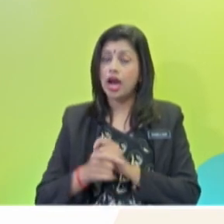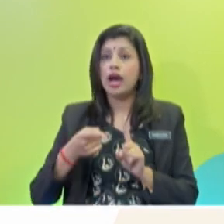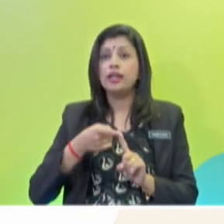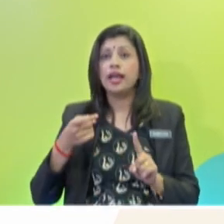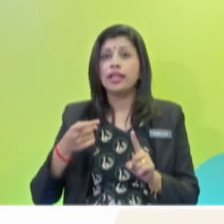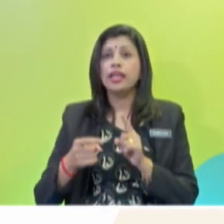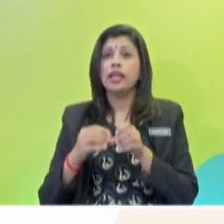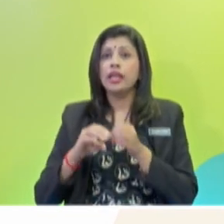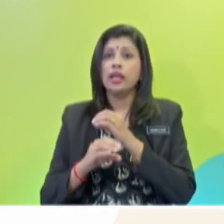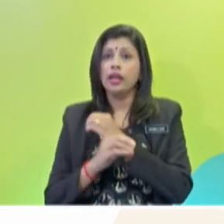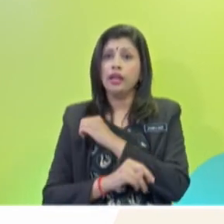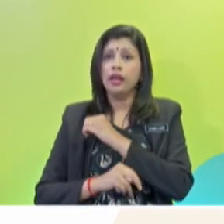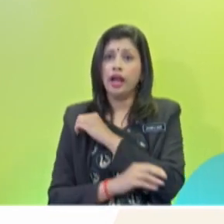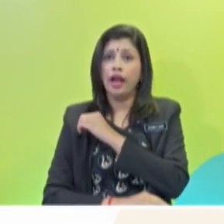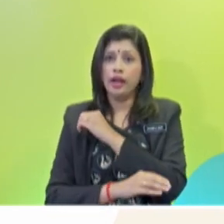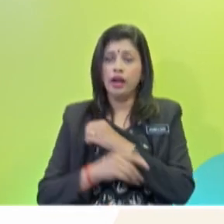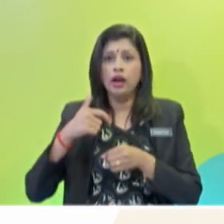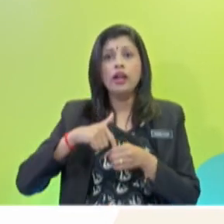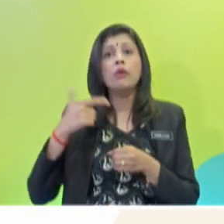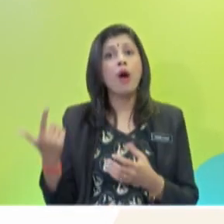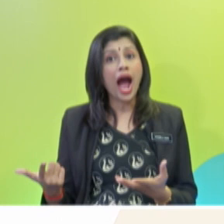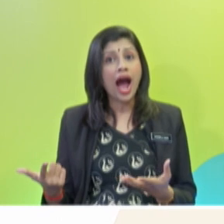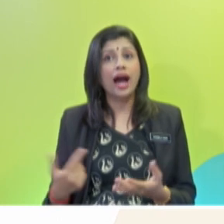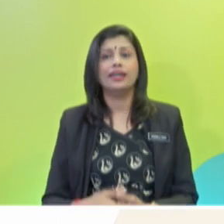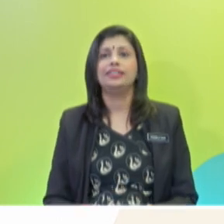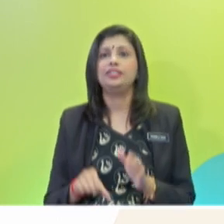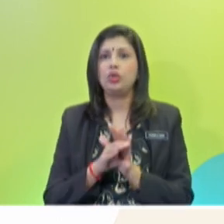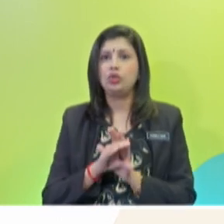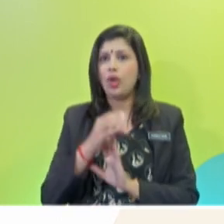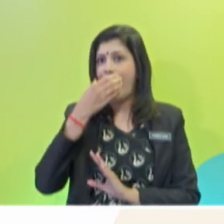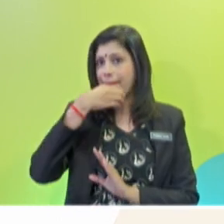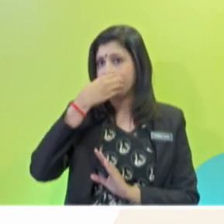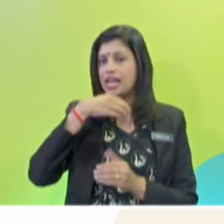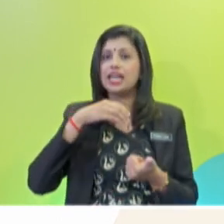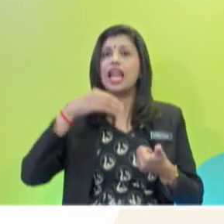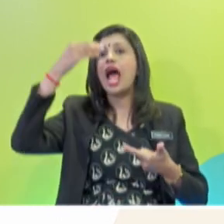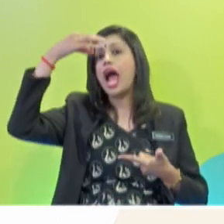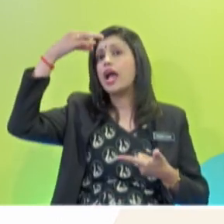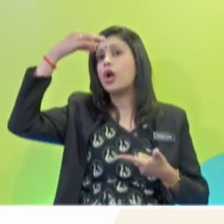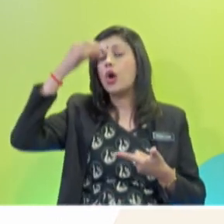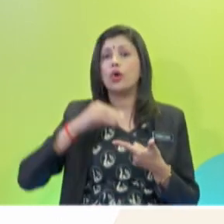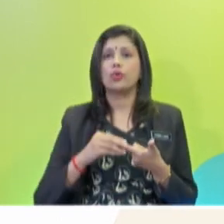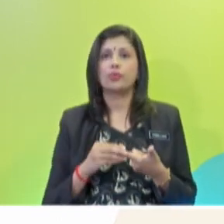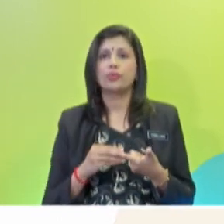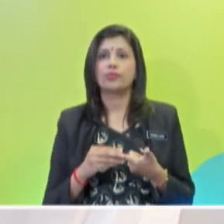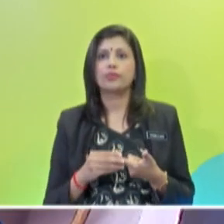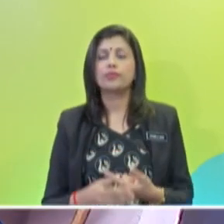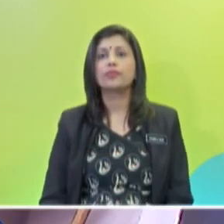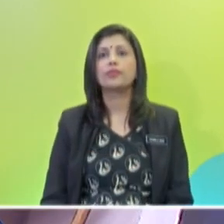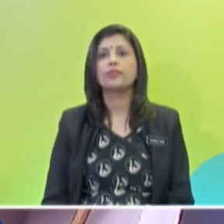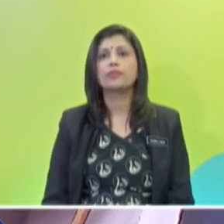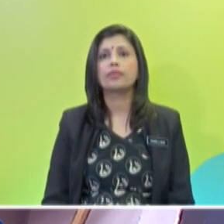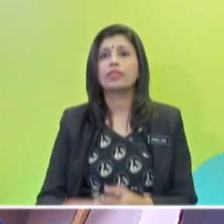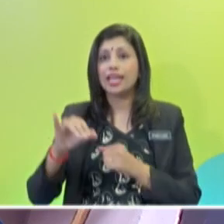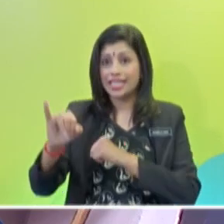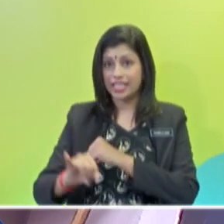kita. Tapi kita biasa jumpa seperti contoh buah apple, buah anggur. Itulah dia buah import.